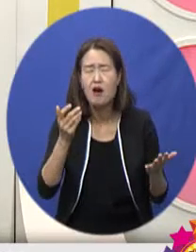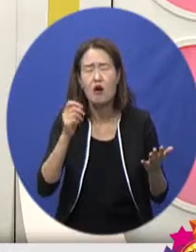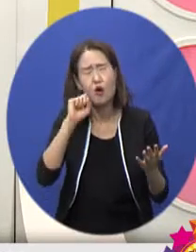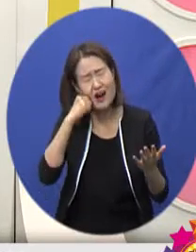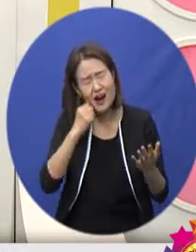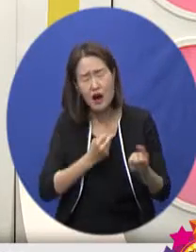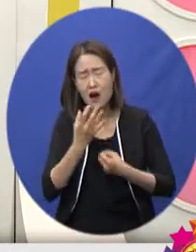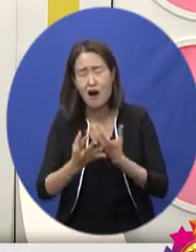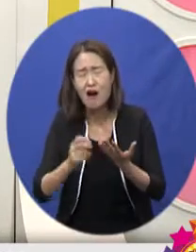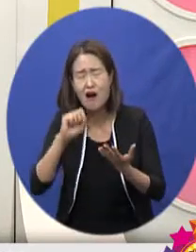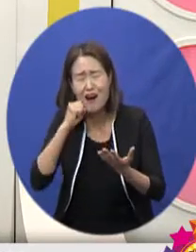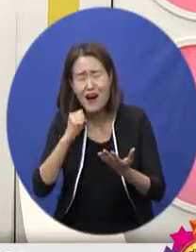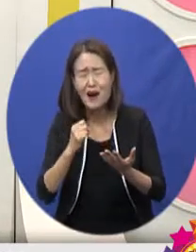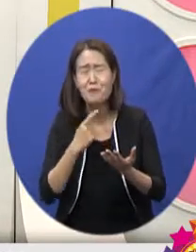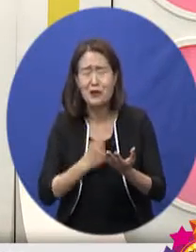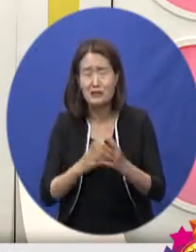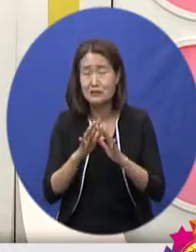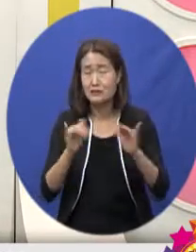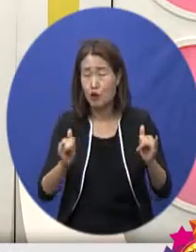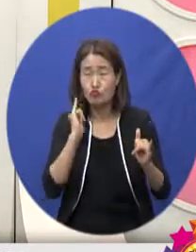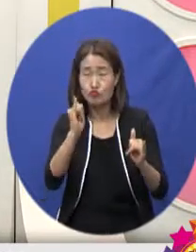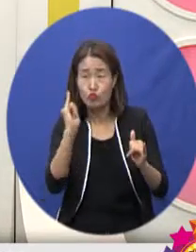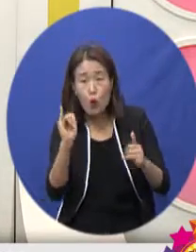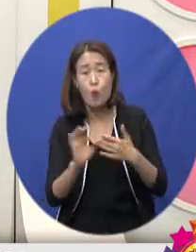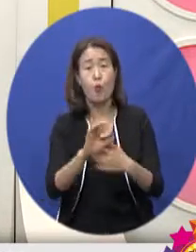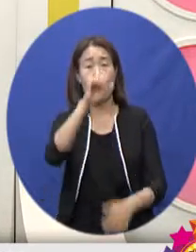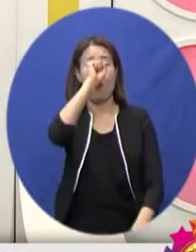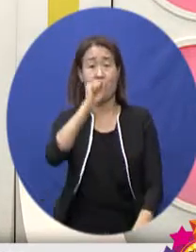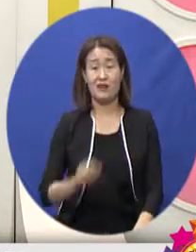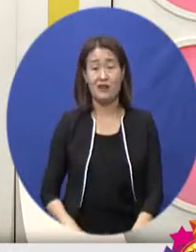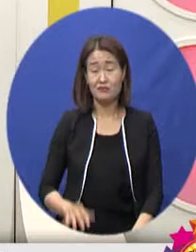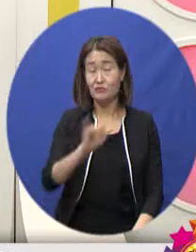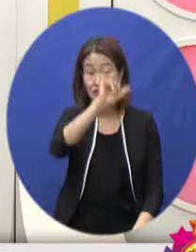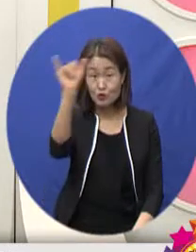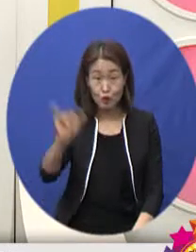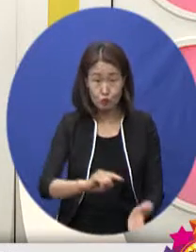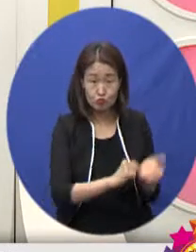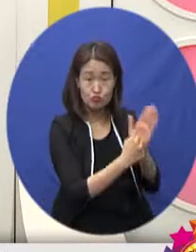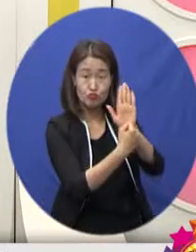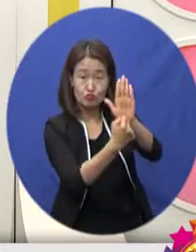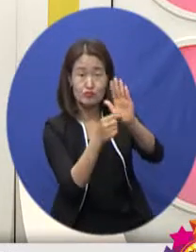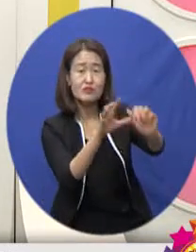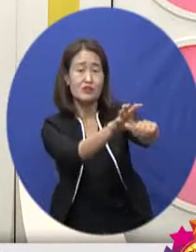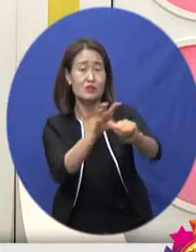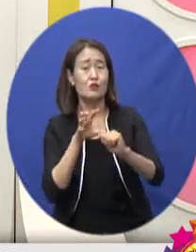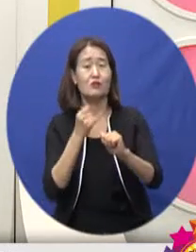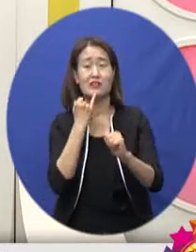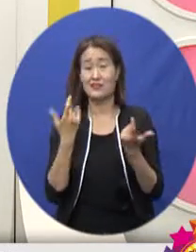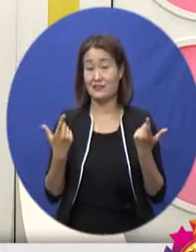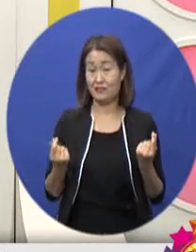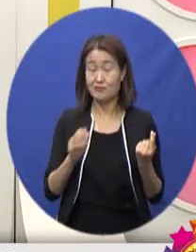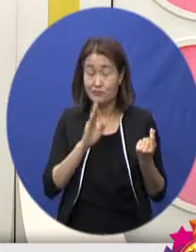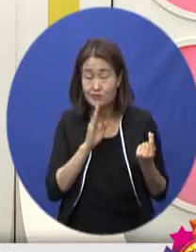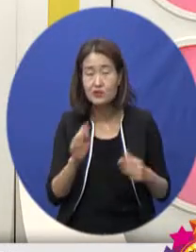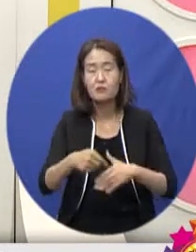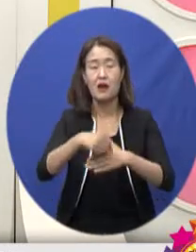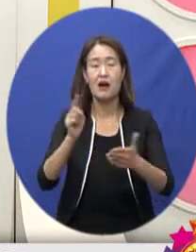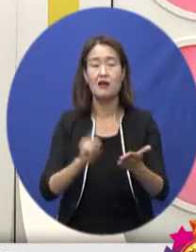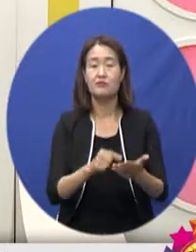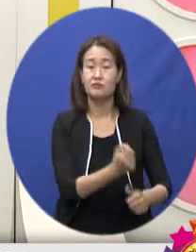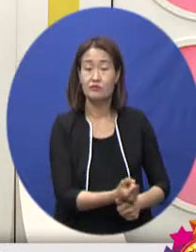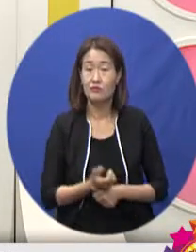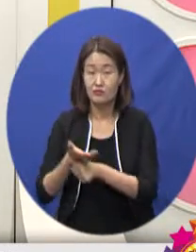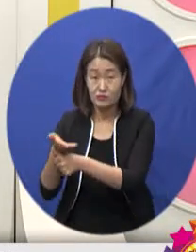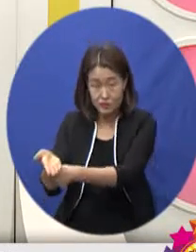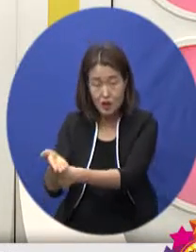연락해보면 얼마나 좋을까, 이럴 때. 그러니까. 전국적으로 나가는 방송을 통해서. 네. 오늘도 또 이렇게 그 마음 전하면서